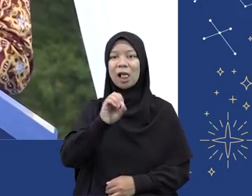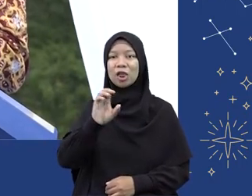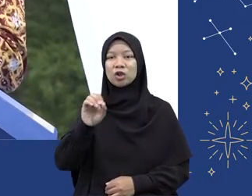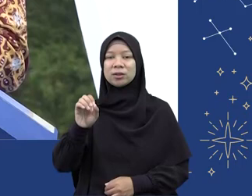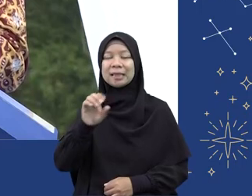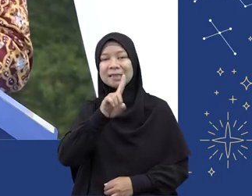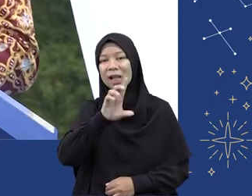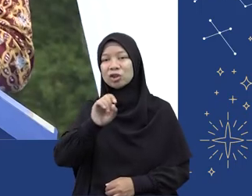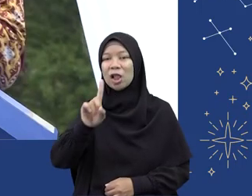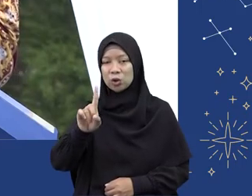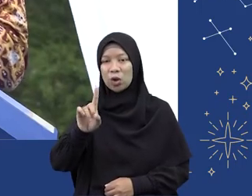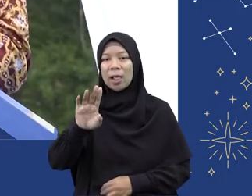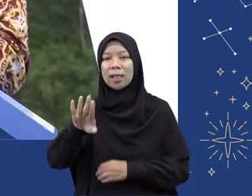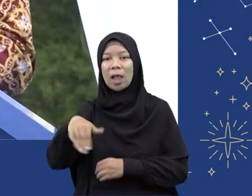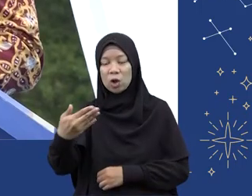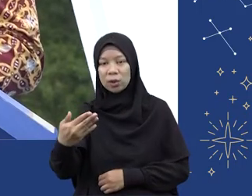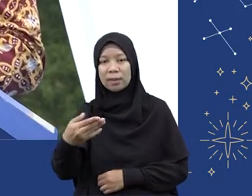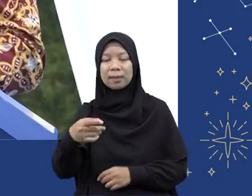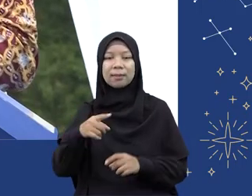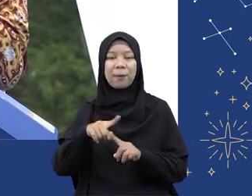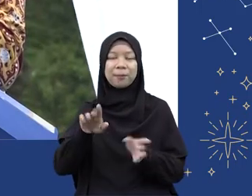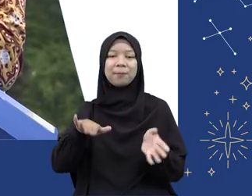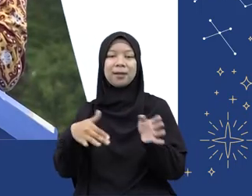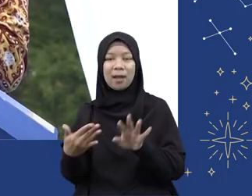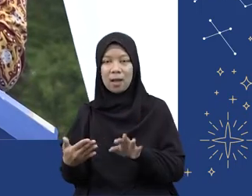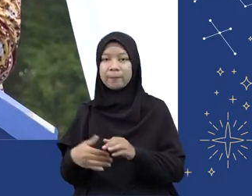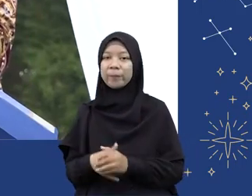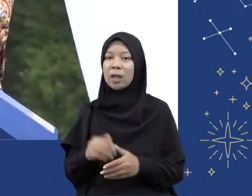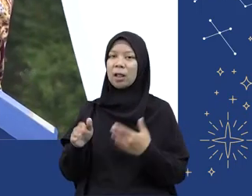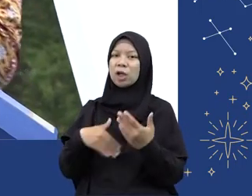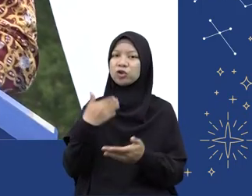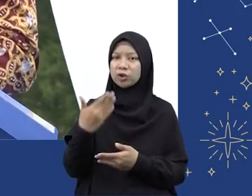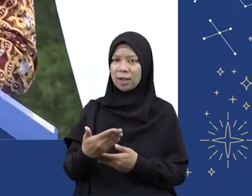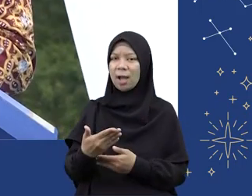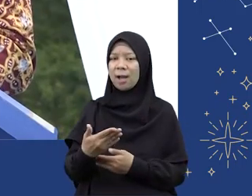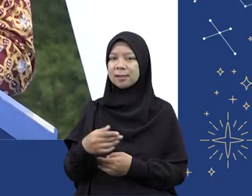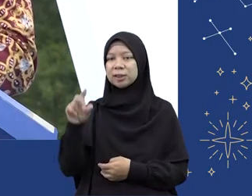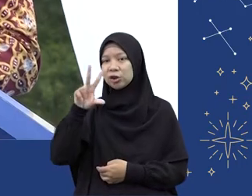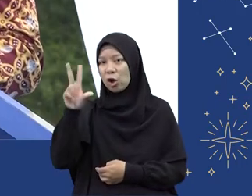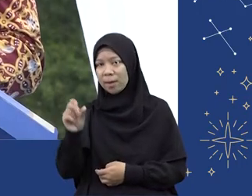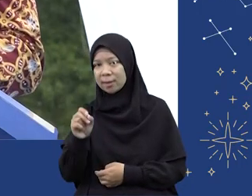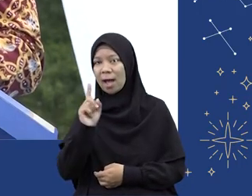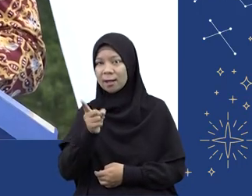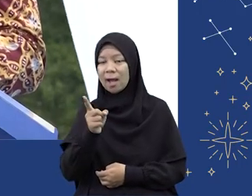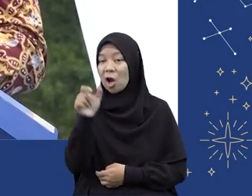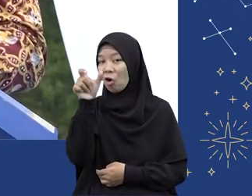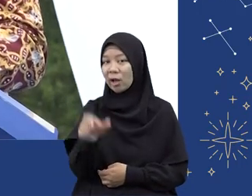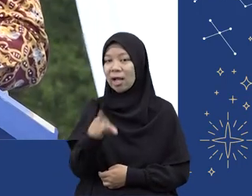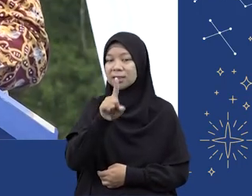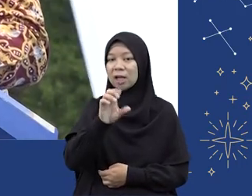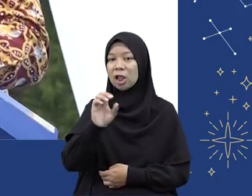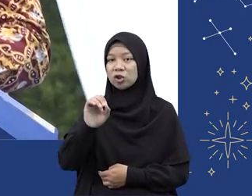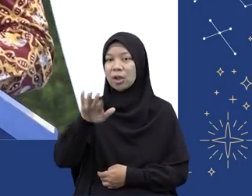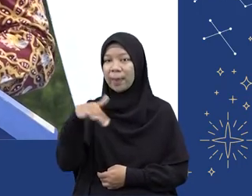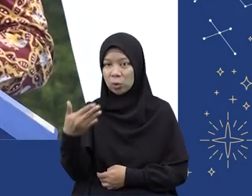tapi sudah meninggal dunia di usia Berikut tokoh Jawa Barat yang menjelang 100 tahun kita doakan Bapak Ibu yaitu Gubernur